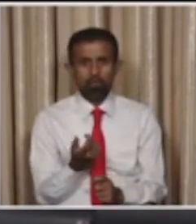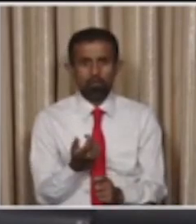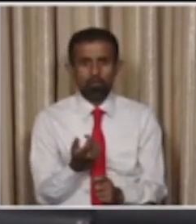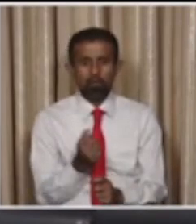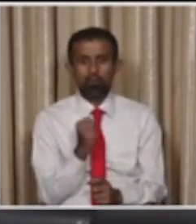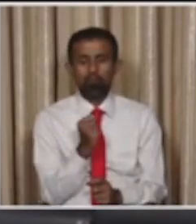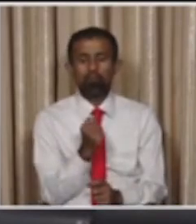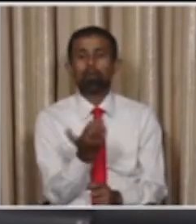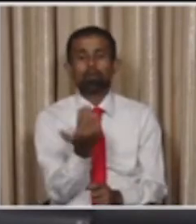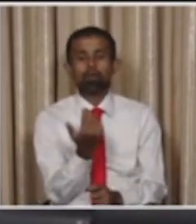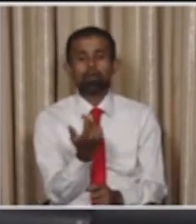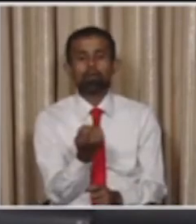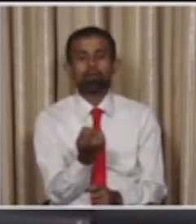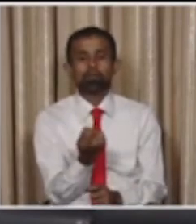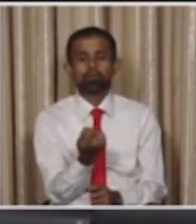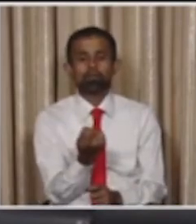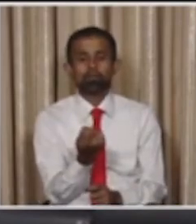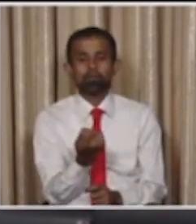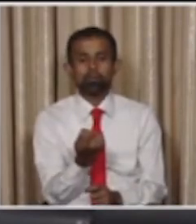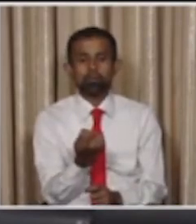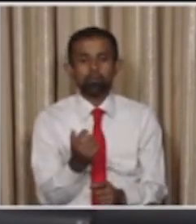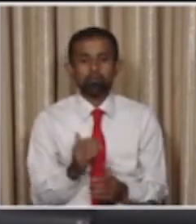මොකද්ද අහ ඉල්ලන වන්දිය?